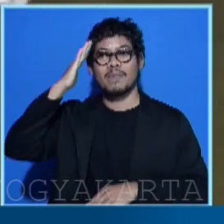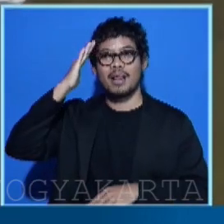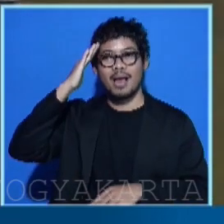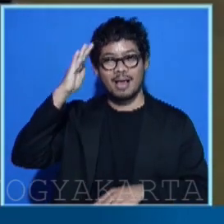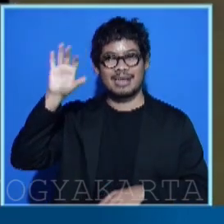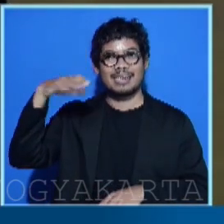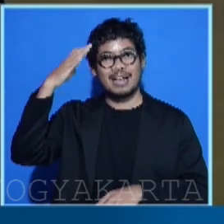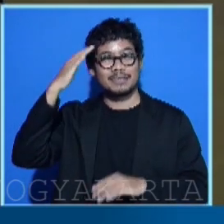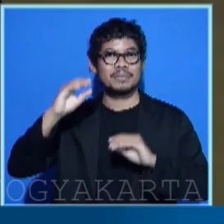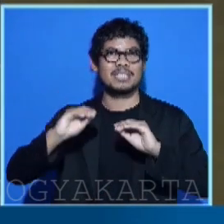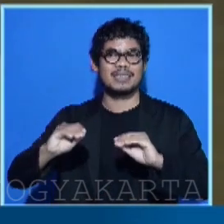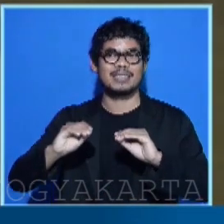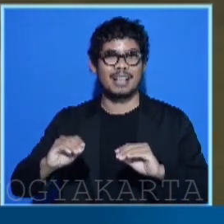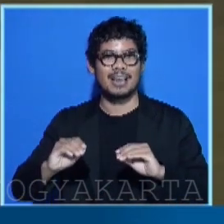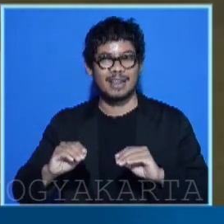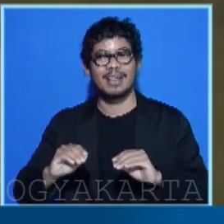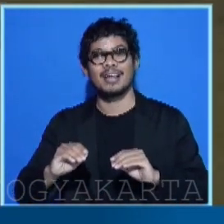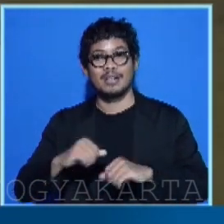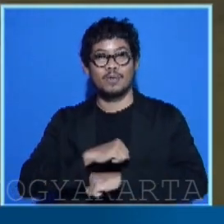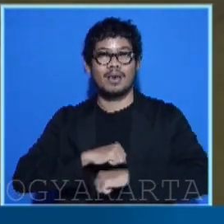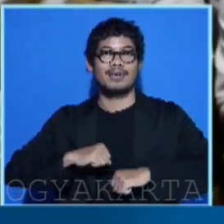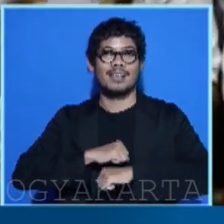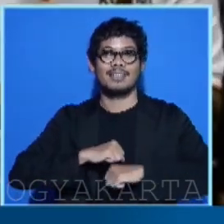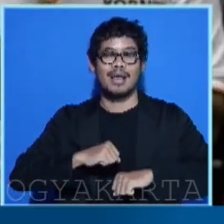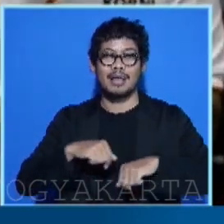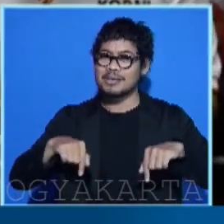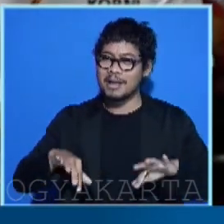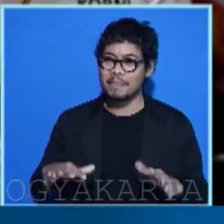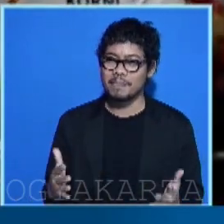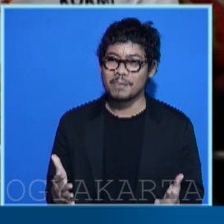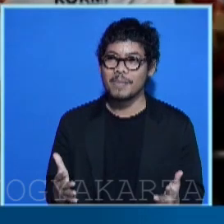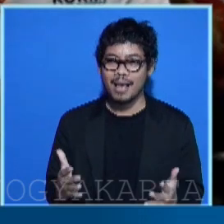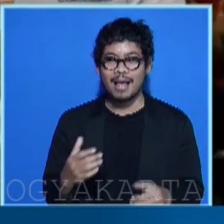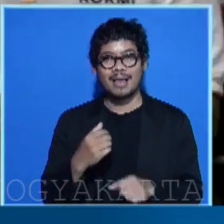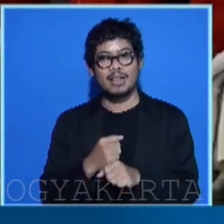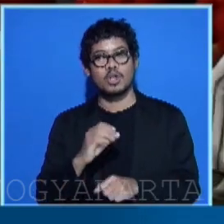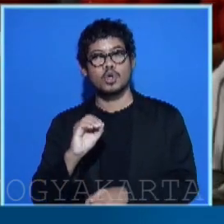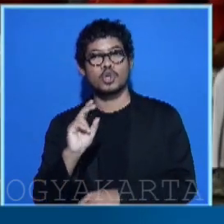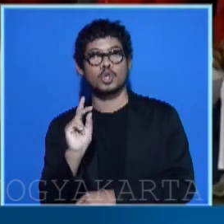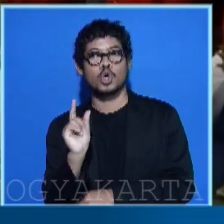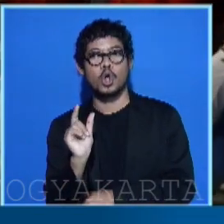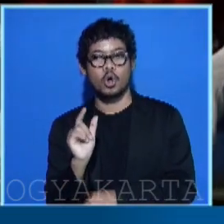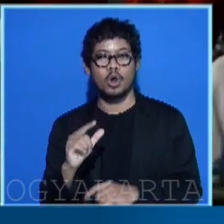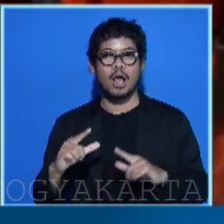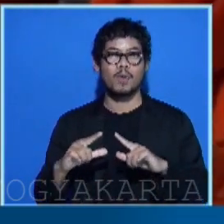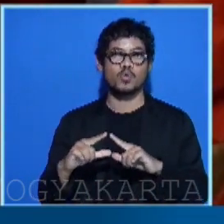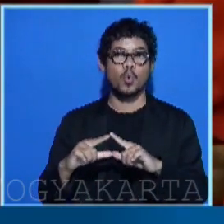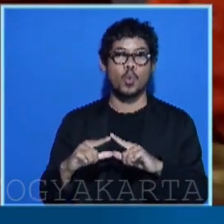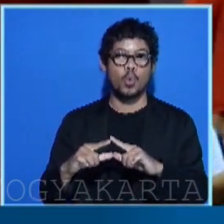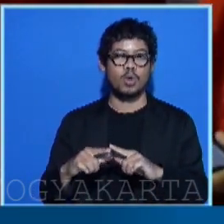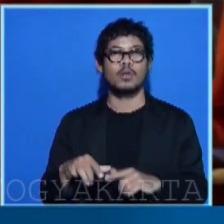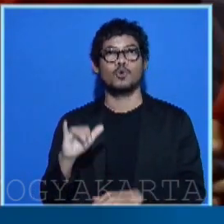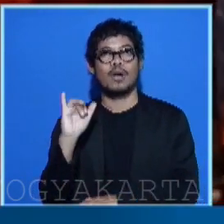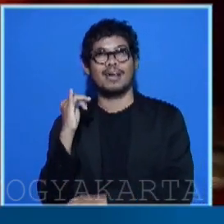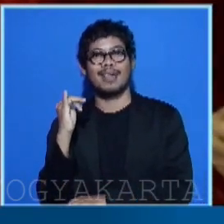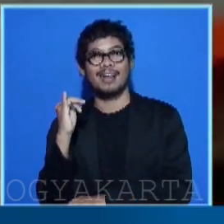di diikpora didik wardaya di GOR Amongrogo Yogyakarta diikuti 894 peserta 249 peserta dari